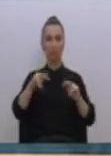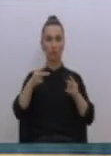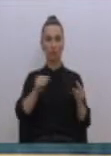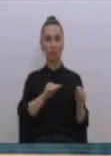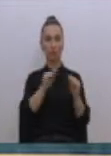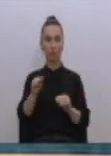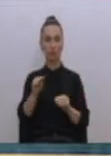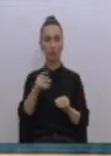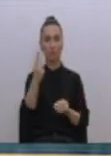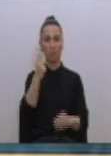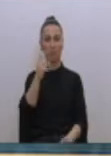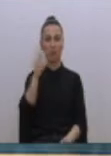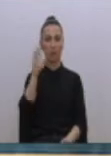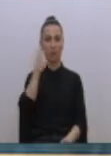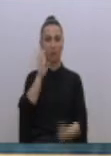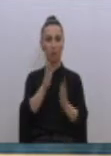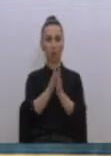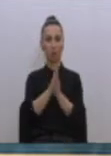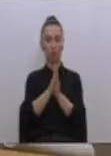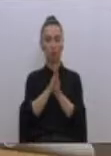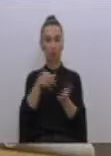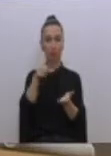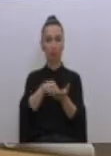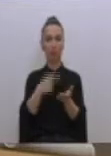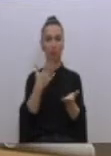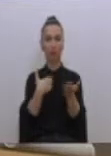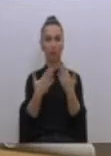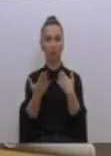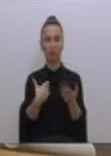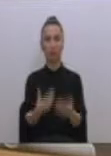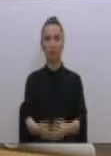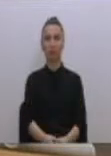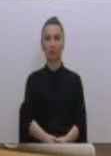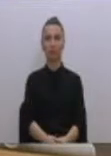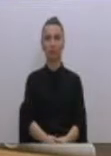instalat pe lui Masmet, tot ce a tot cancescus regime.